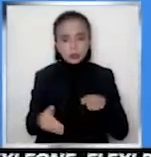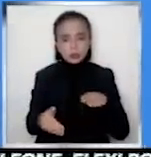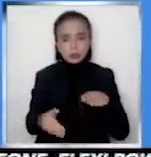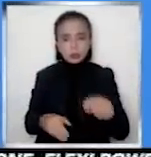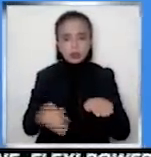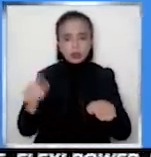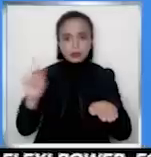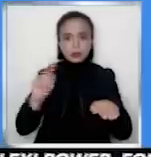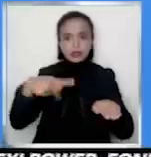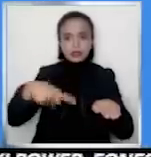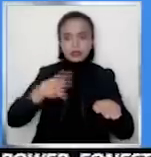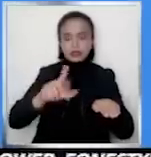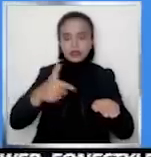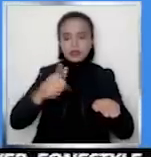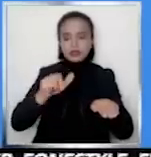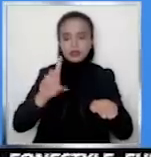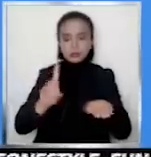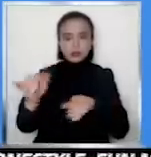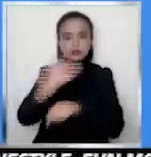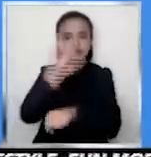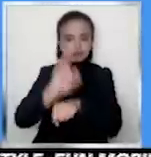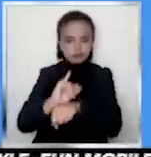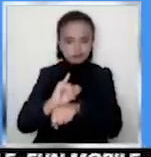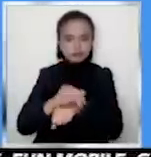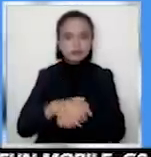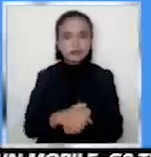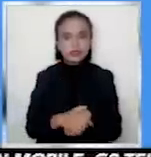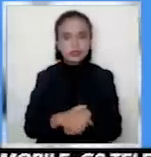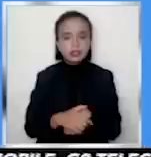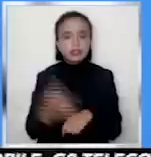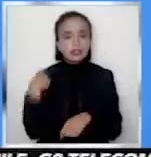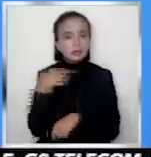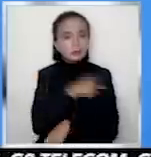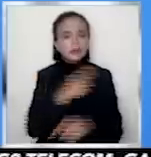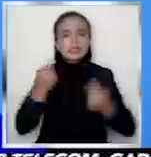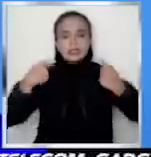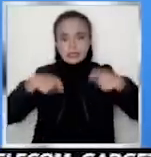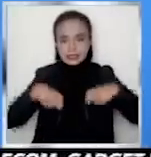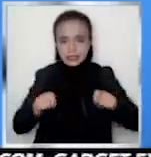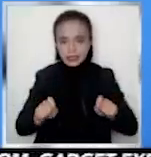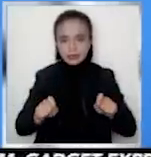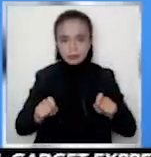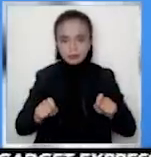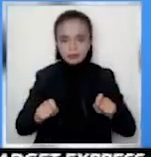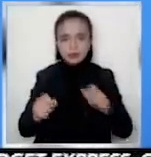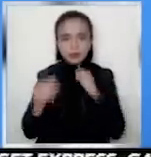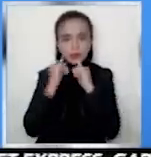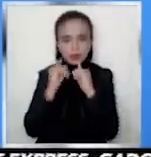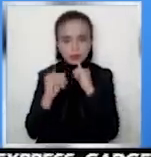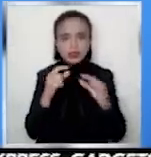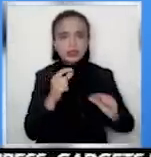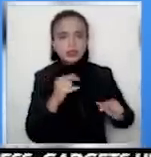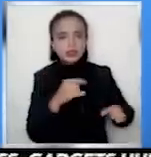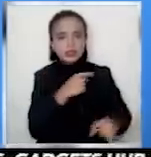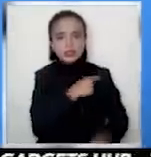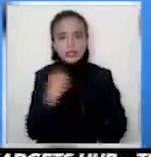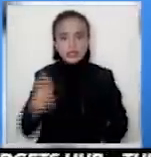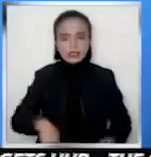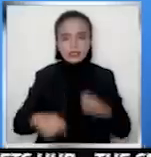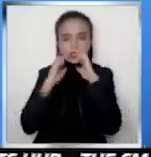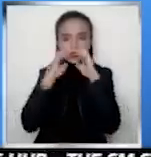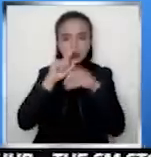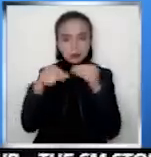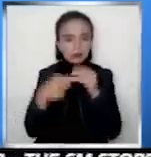na okupado ng ating mga sundalo. Sinusubukan pa naming pakuhana ng pahayag ang Chinese Embassy tungkol sa namatang military